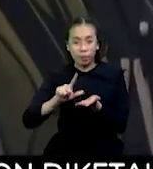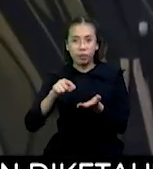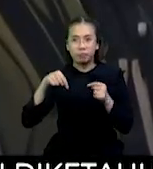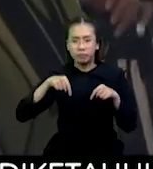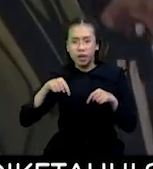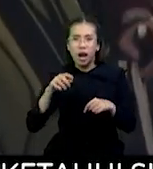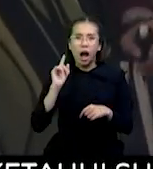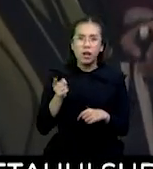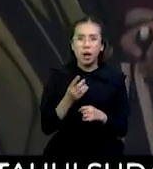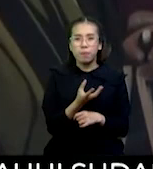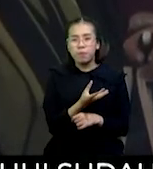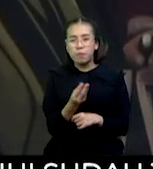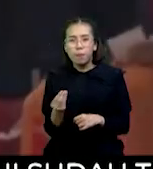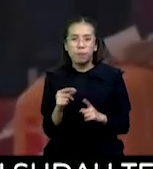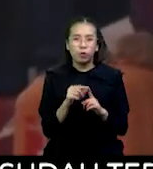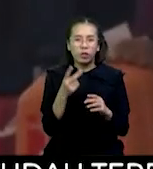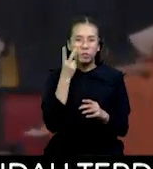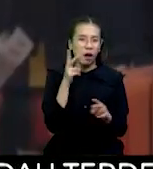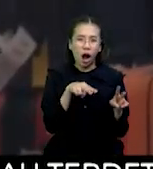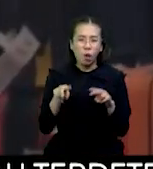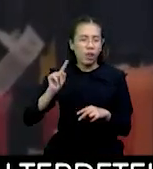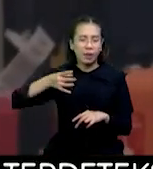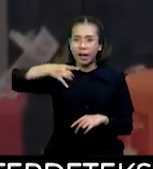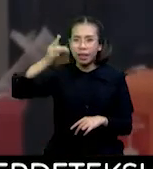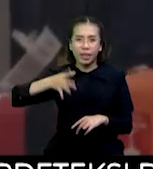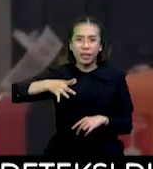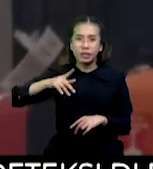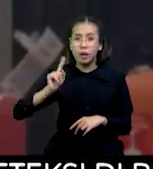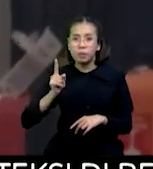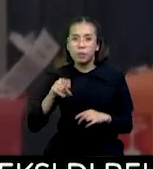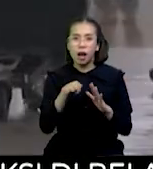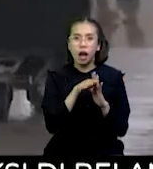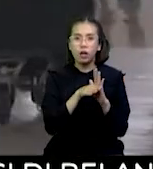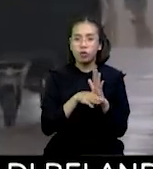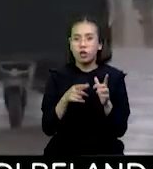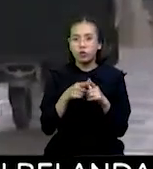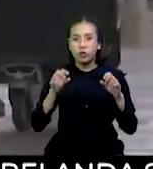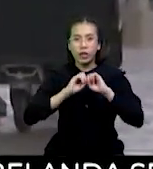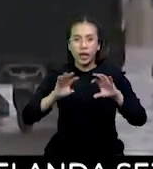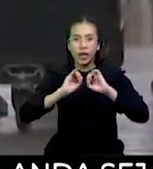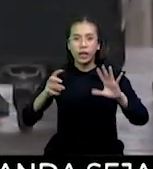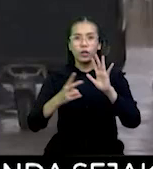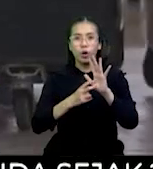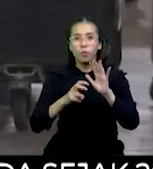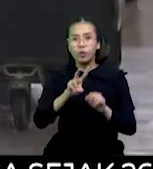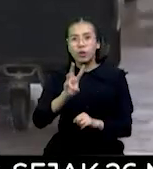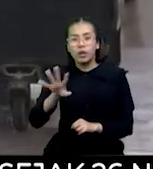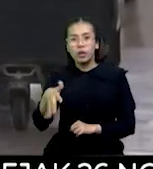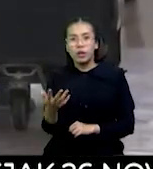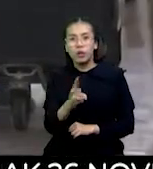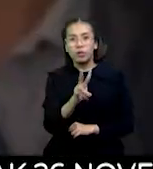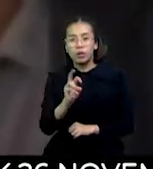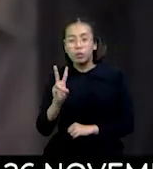tentunya pengawasan bagi kedatangan internasional semakin diperketat sesuai dengan surat edaran nomor 23 tahun 2021 yang sudah